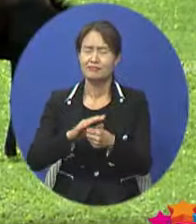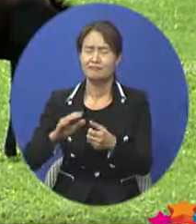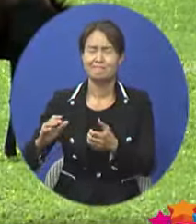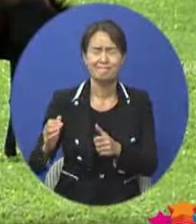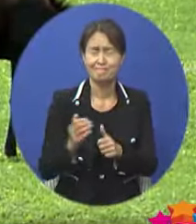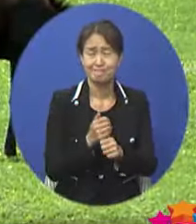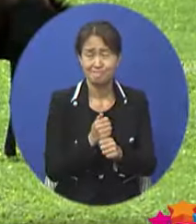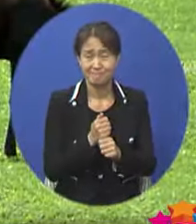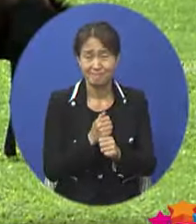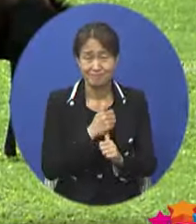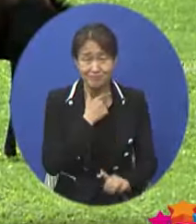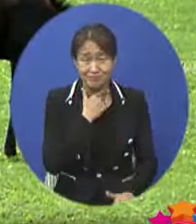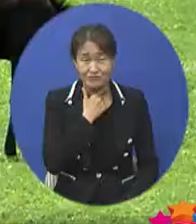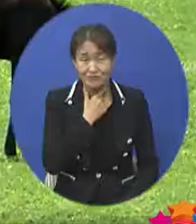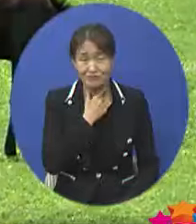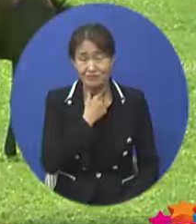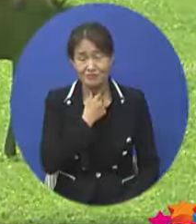따려거든